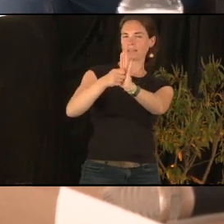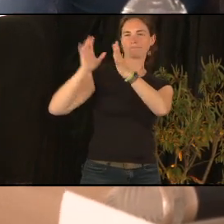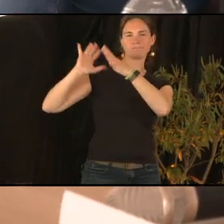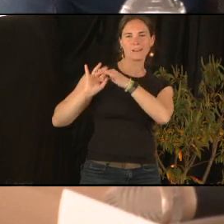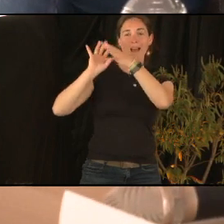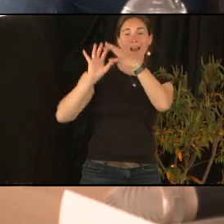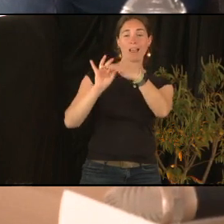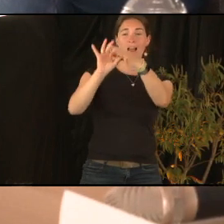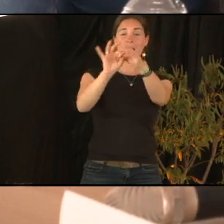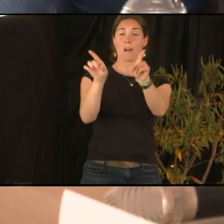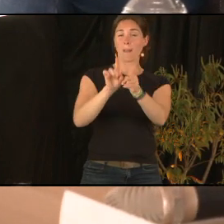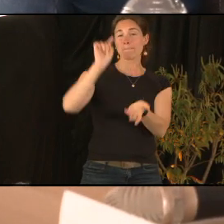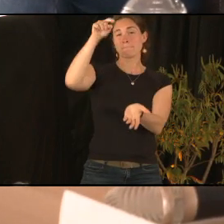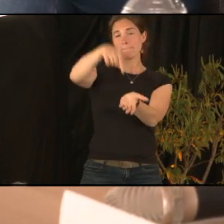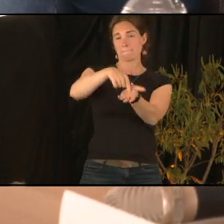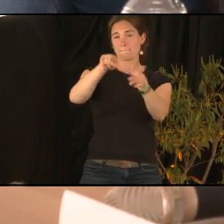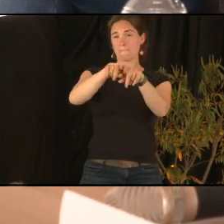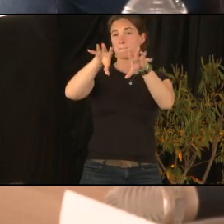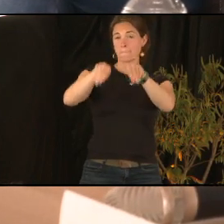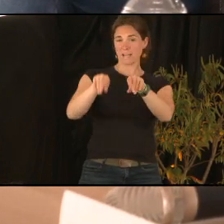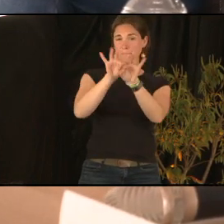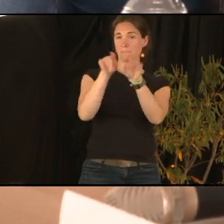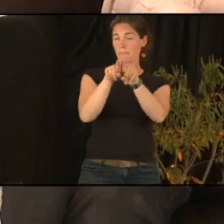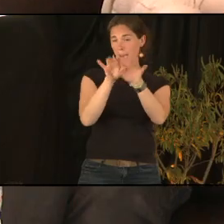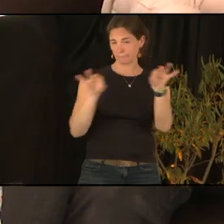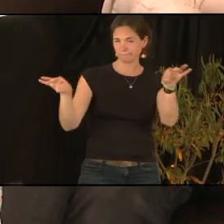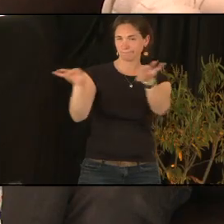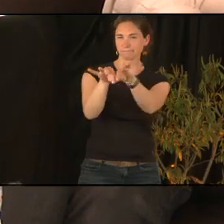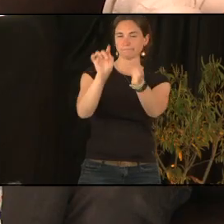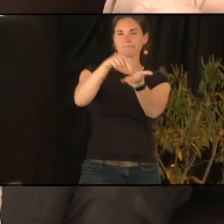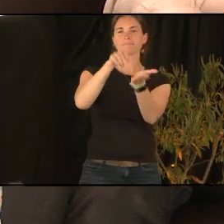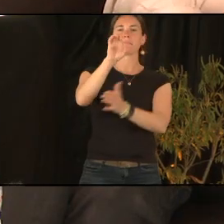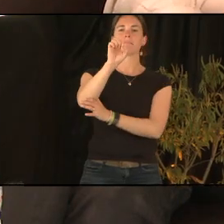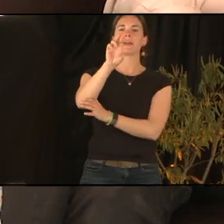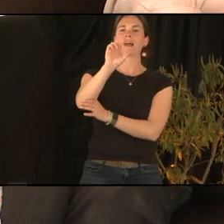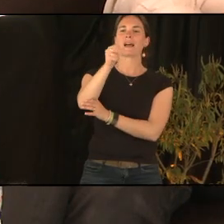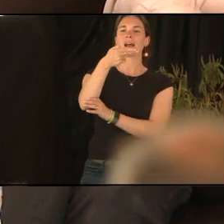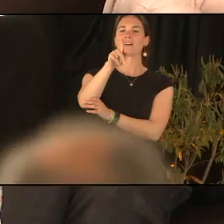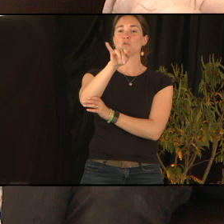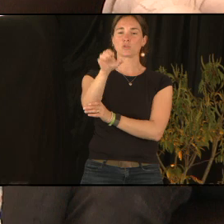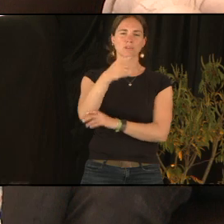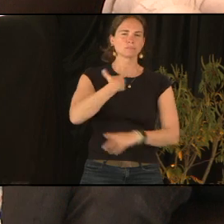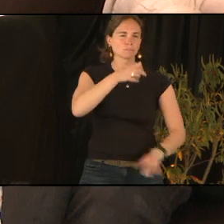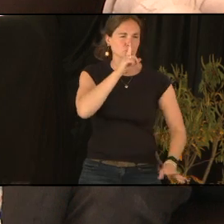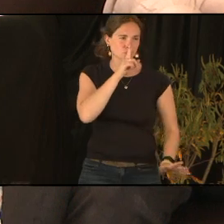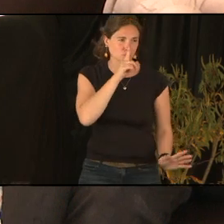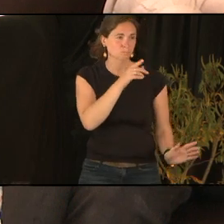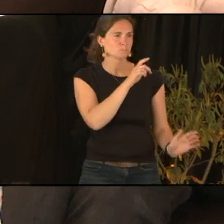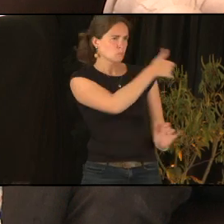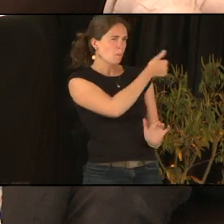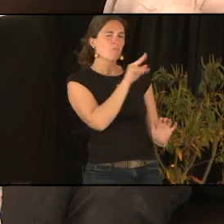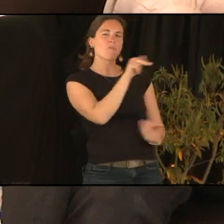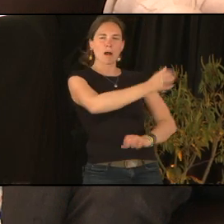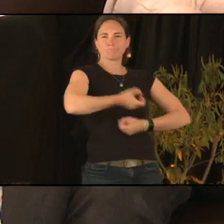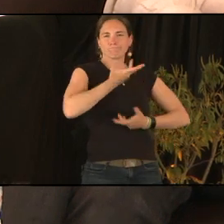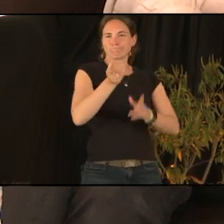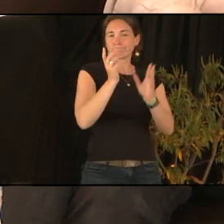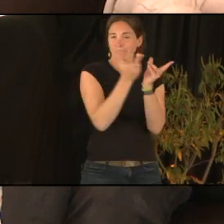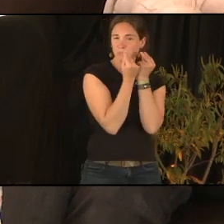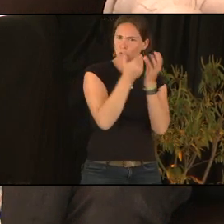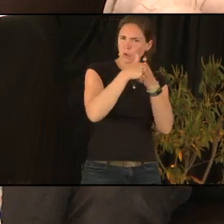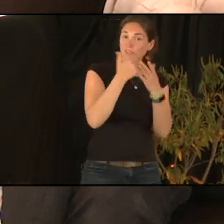un lieu, reliés par un sol, la Béringie. Je n'en dis pas plus, je vous laisserai nous expliquer ce qu'est